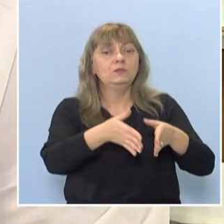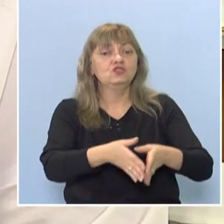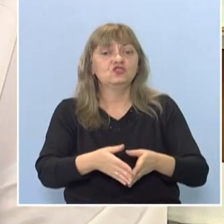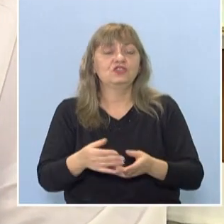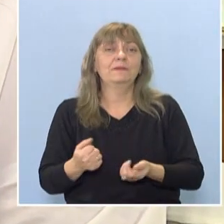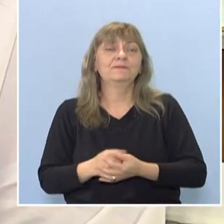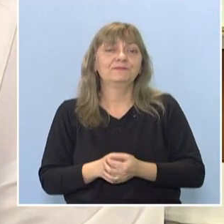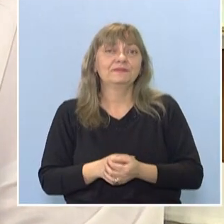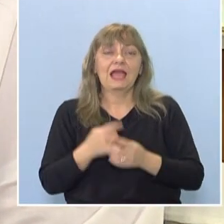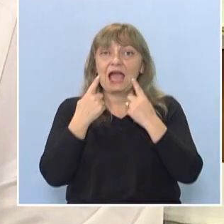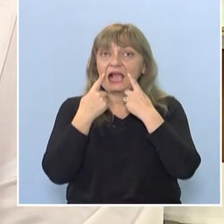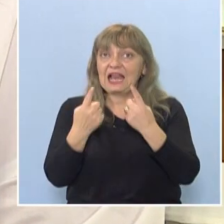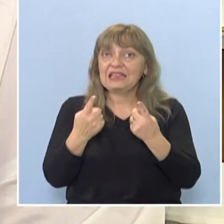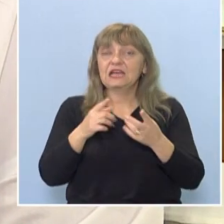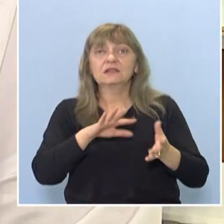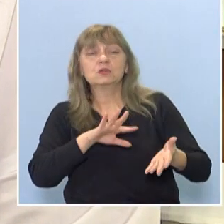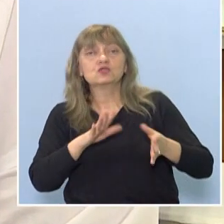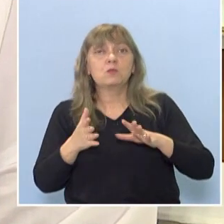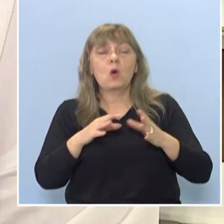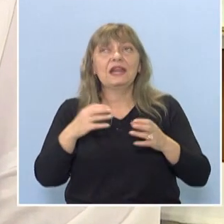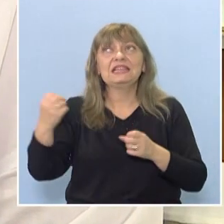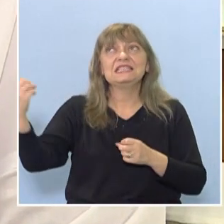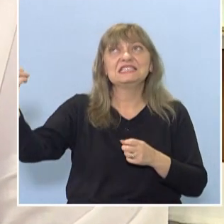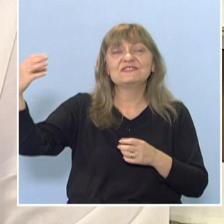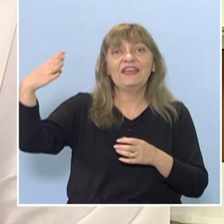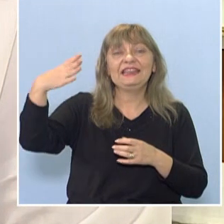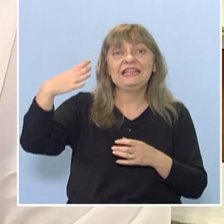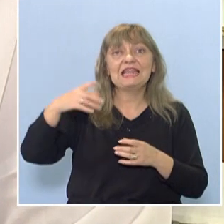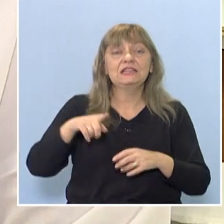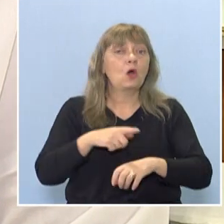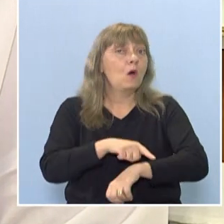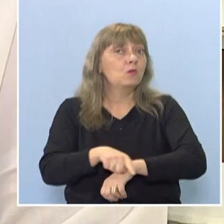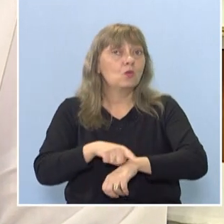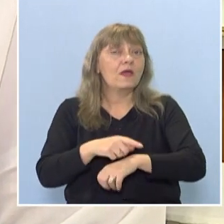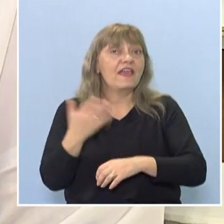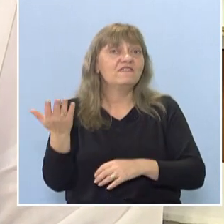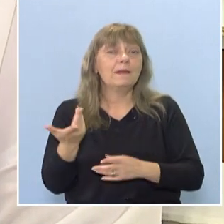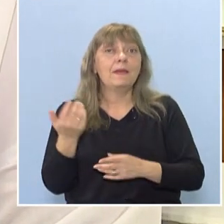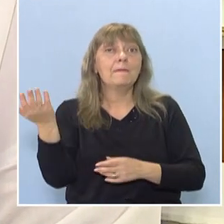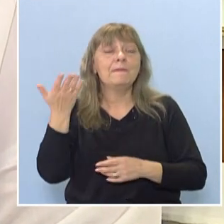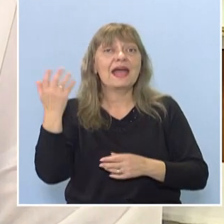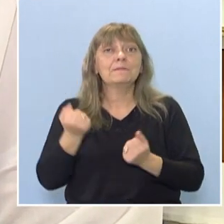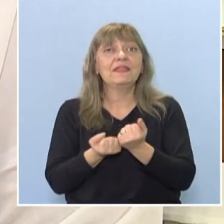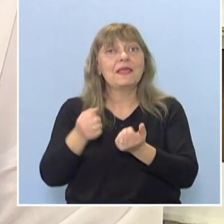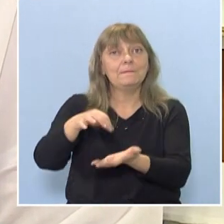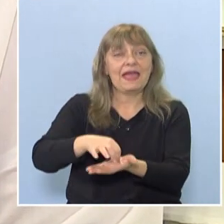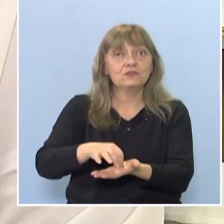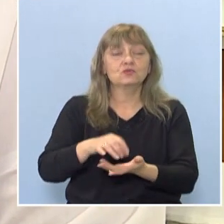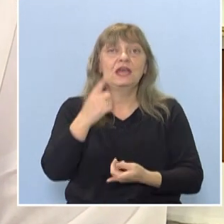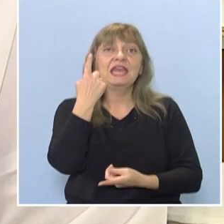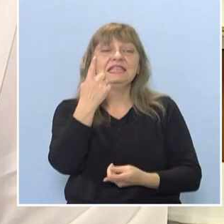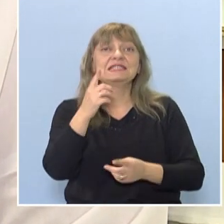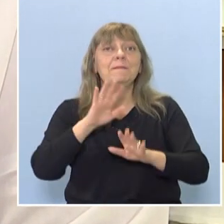Гледахме според светлината, по кое време бяхме на мястото и самия пейзаж